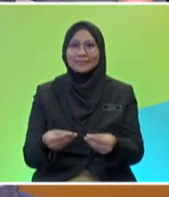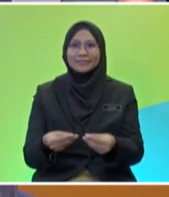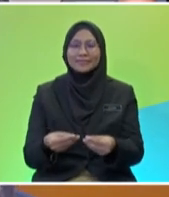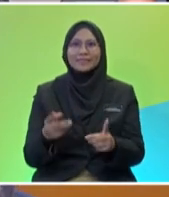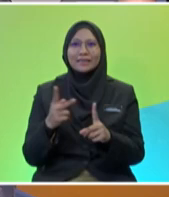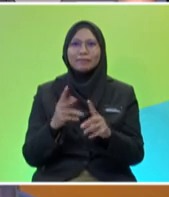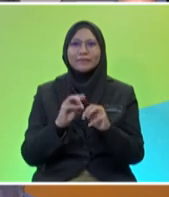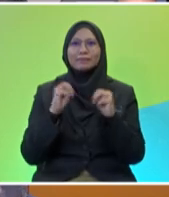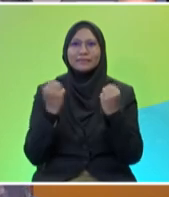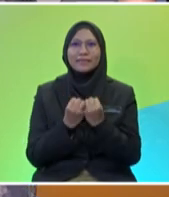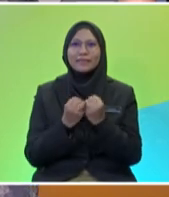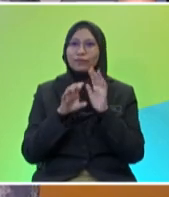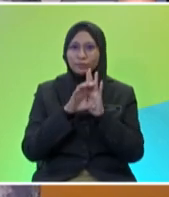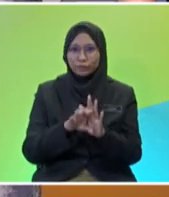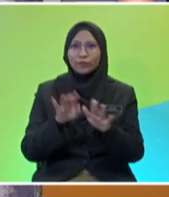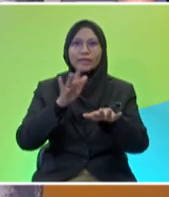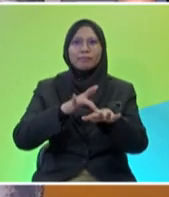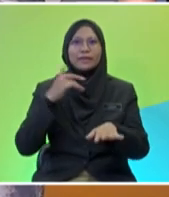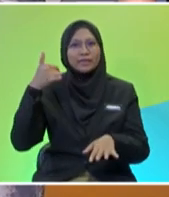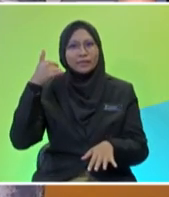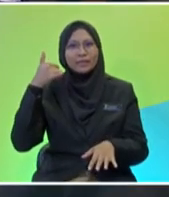memanggil bumbu itu